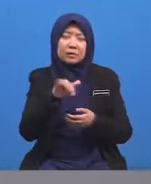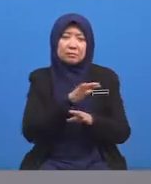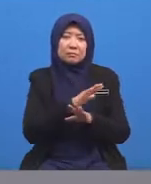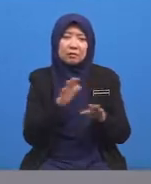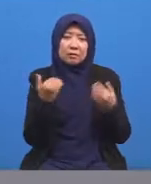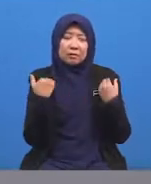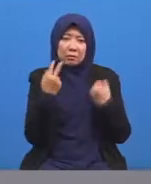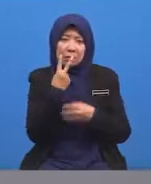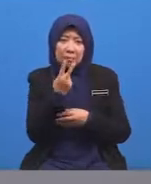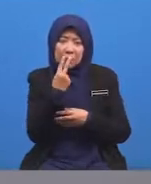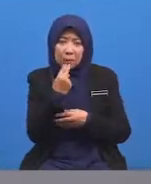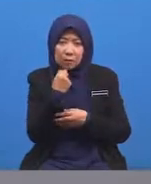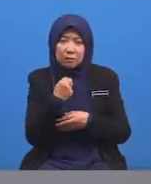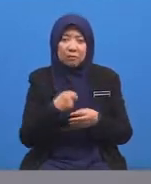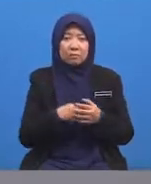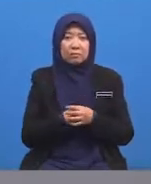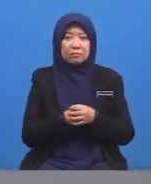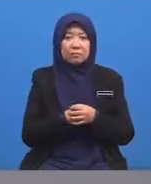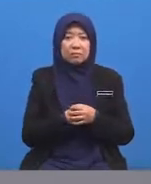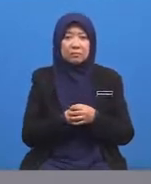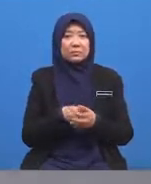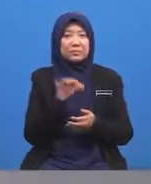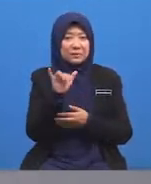Bekas manakah yang tidak kelihatan gula?